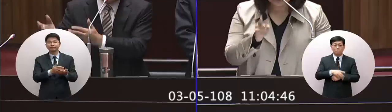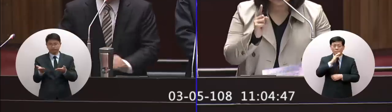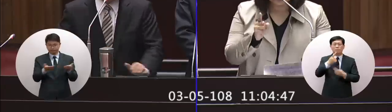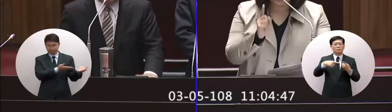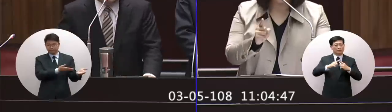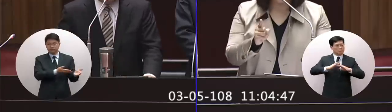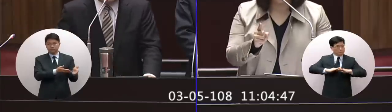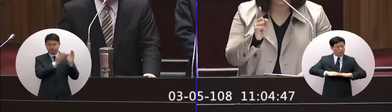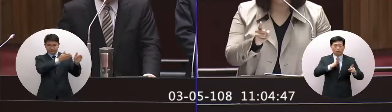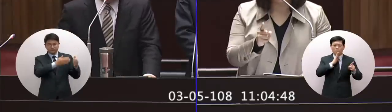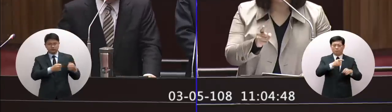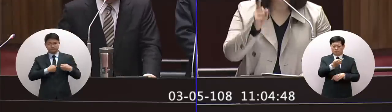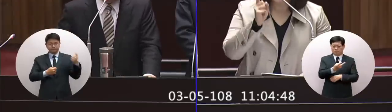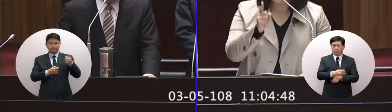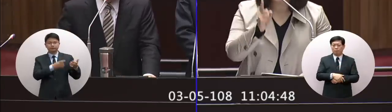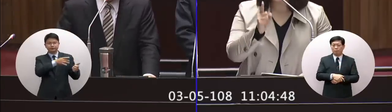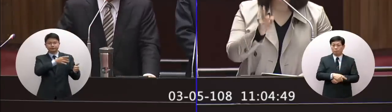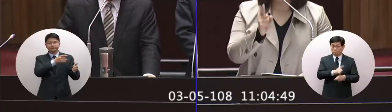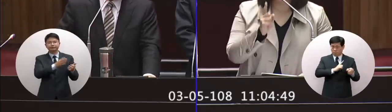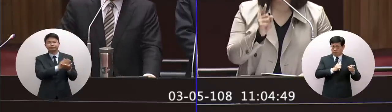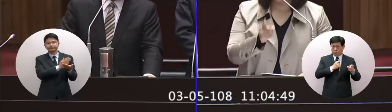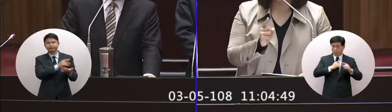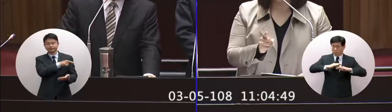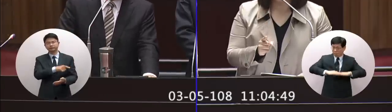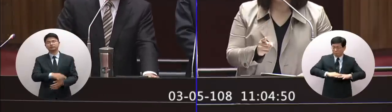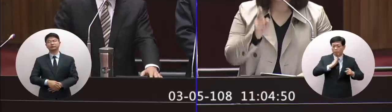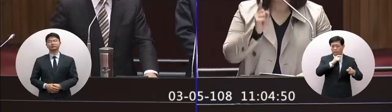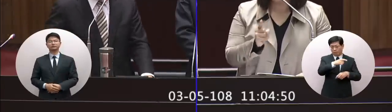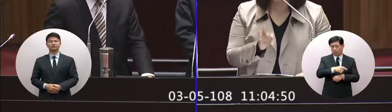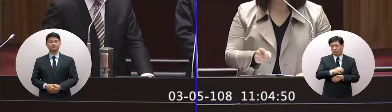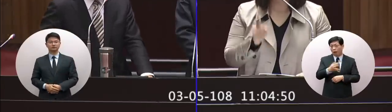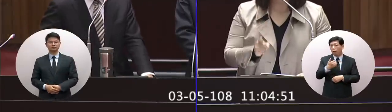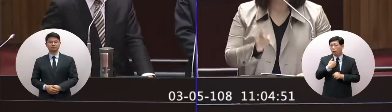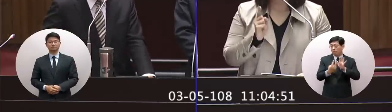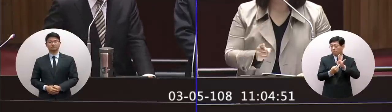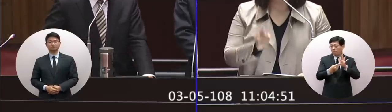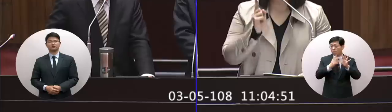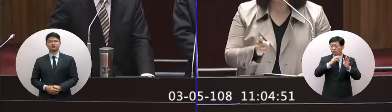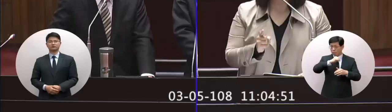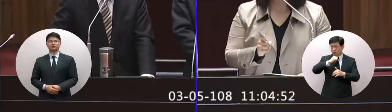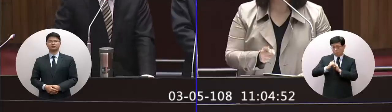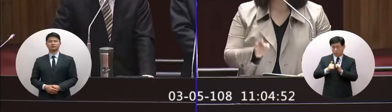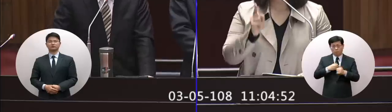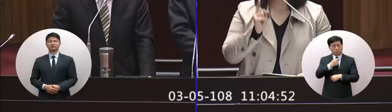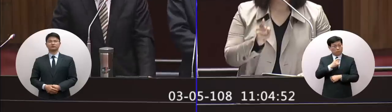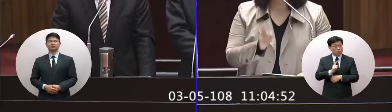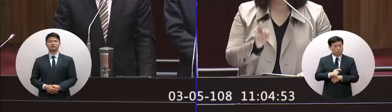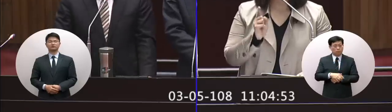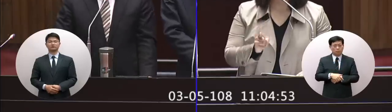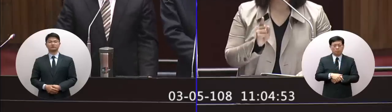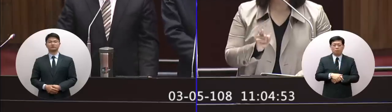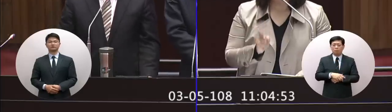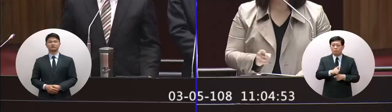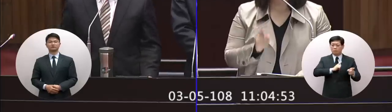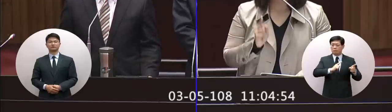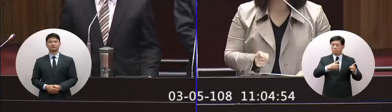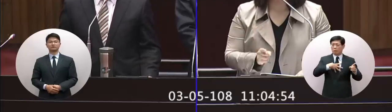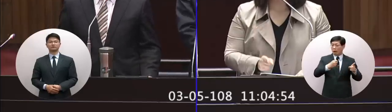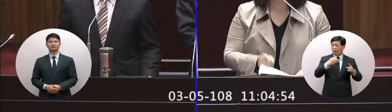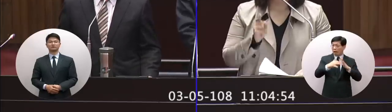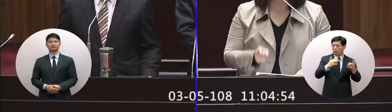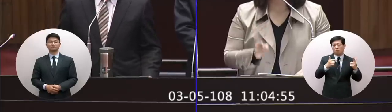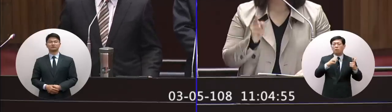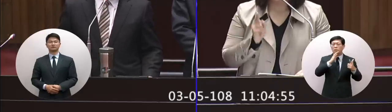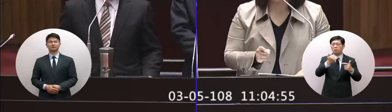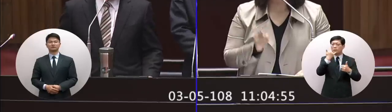该要冷静的是你。 请批评习近平一下。 你应该要冷静的是你，我已经说过，身为台湾民众，我要的是不是一个不畏战的政府，而